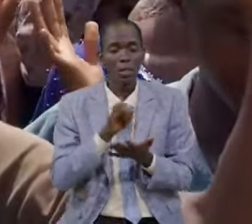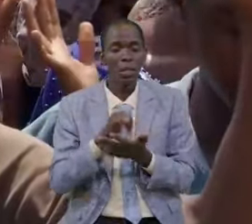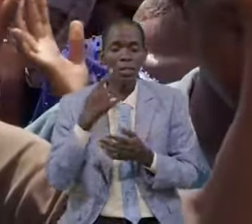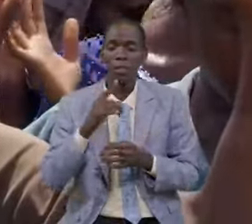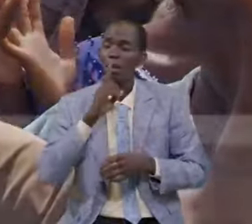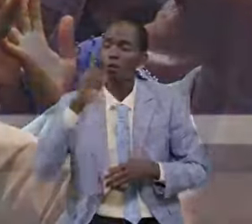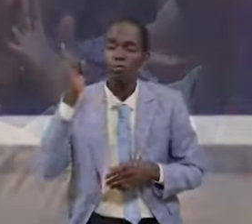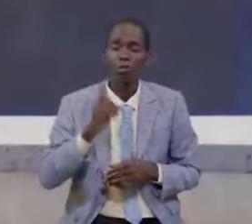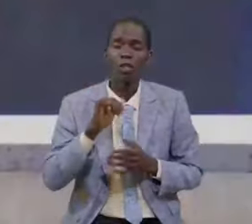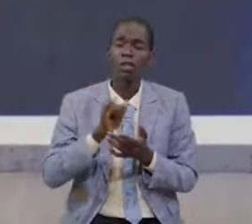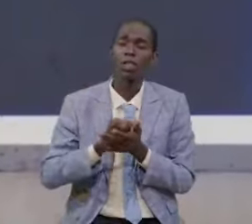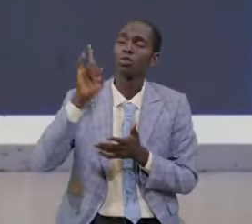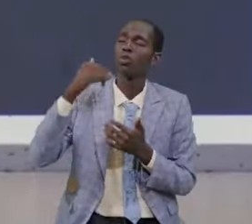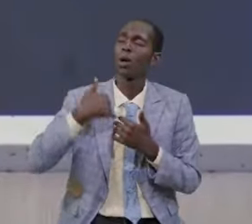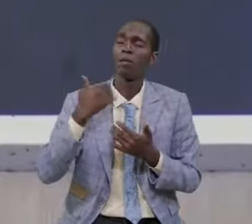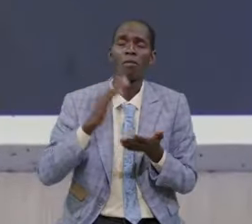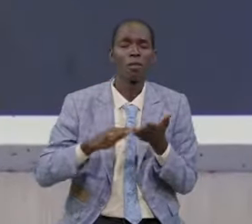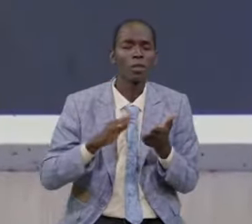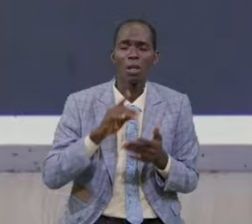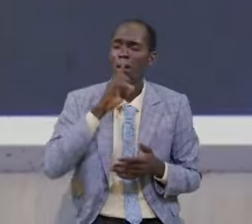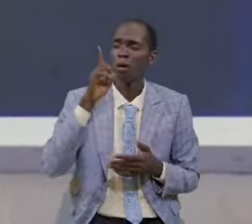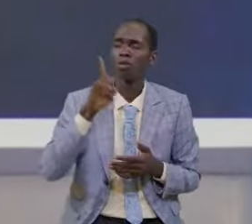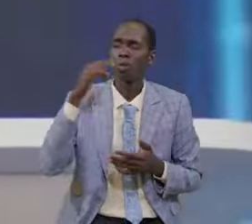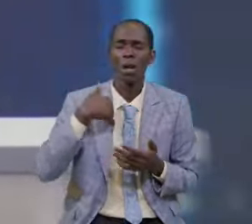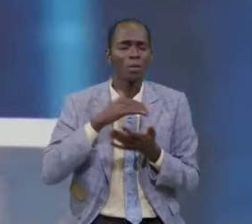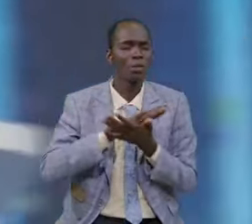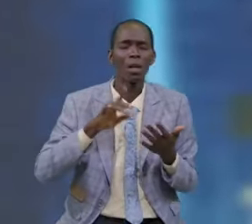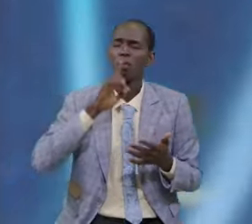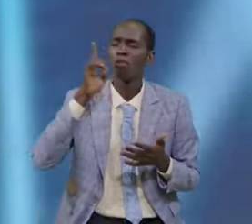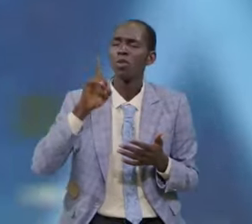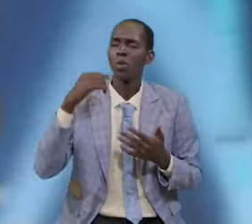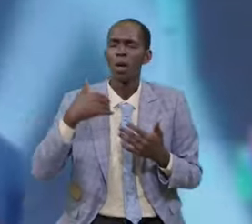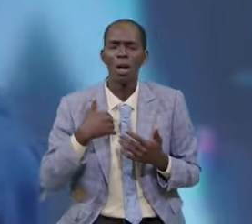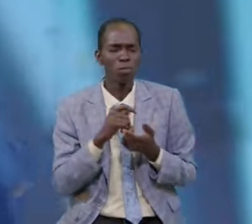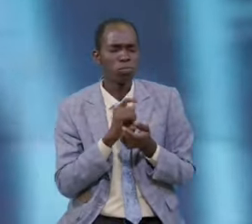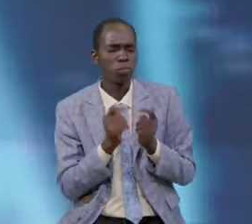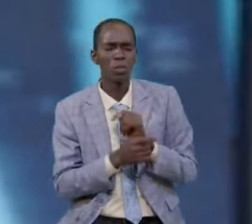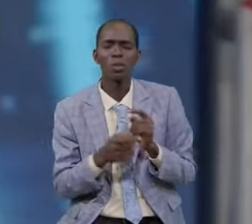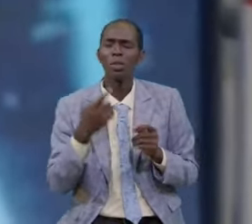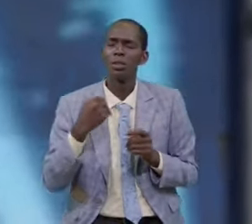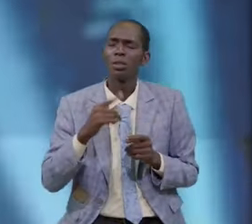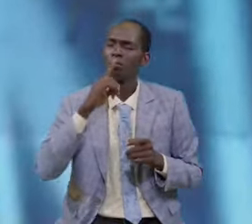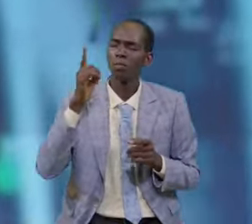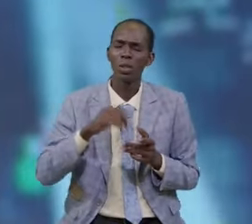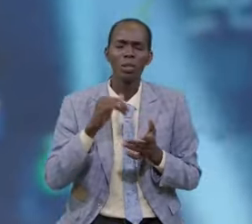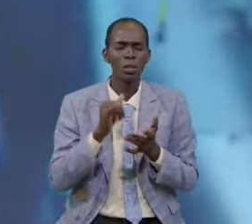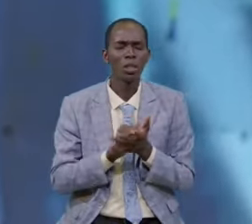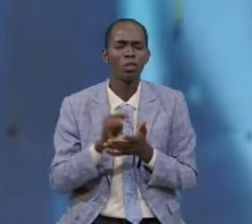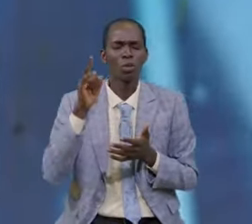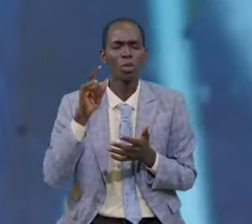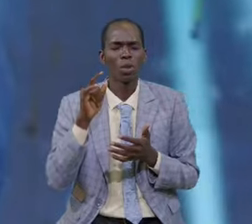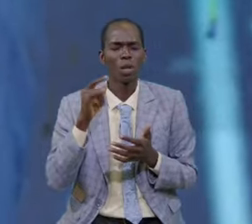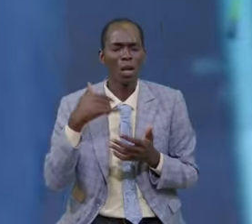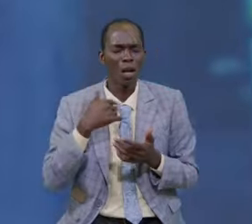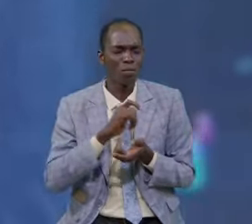as pardonné, l'assurance que tu as purifié, l'assurance que tu as transformé, l'assurance que tu as transporté chacun. Donne